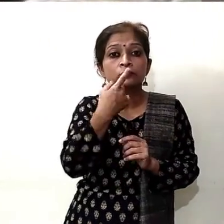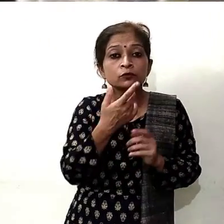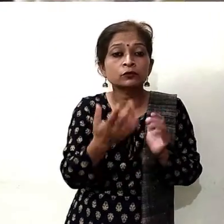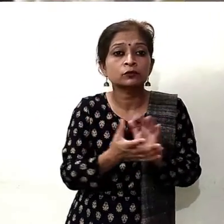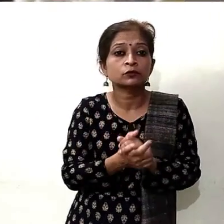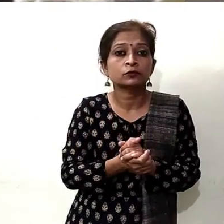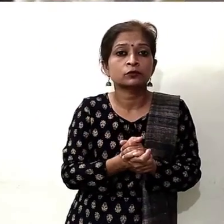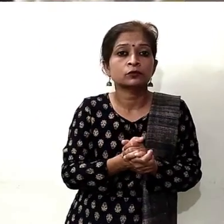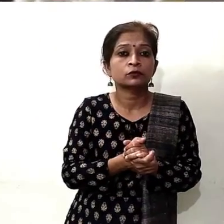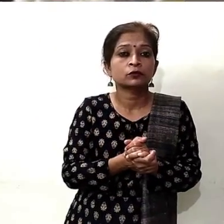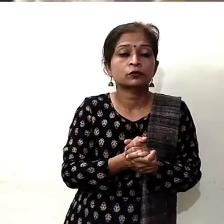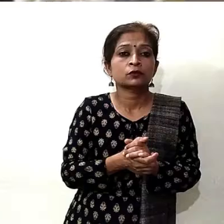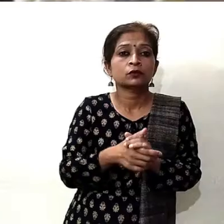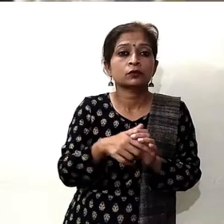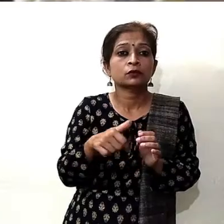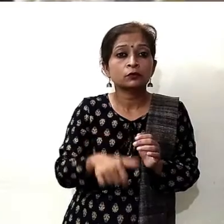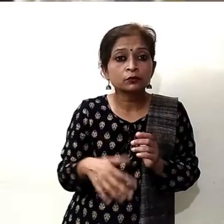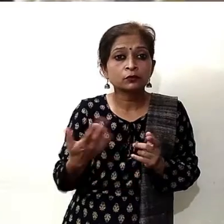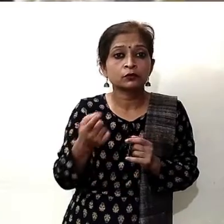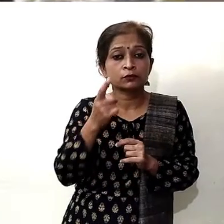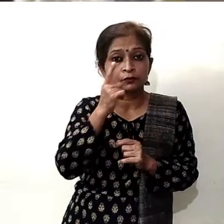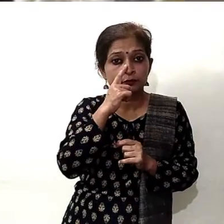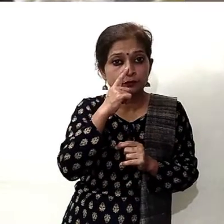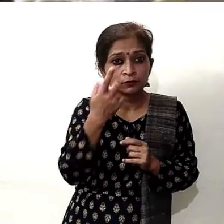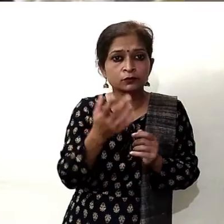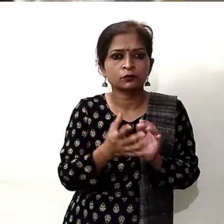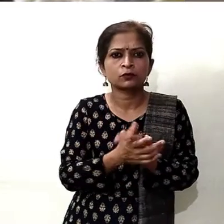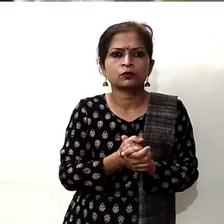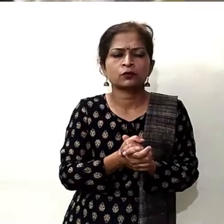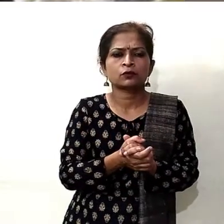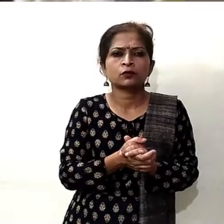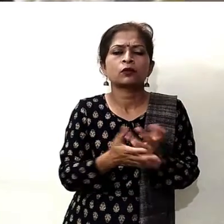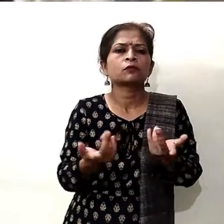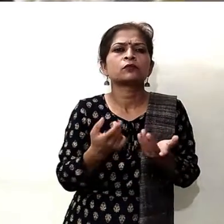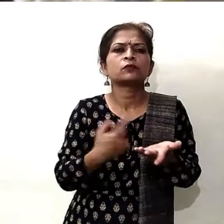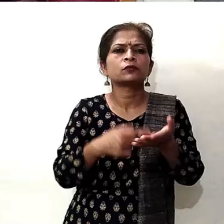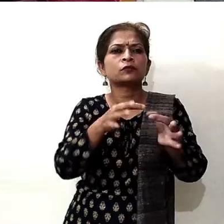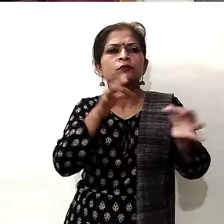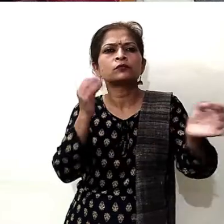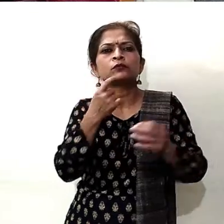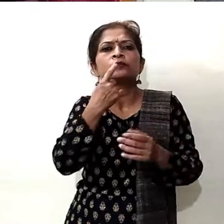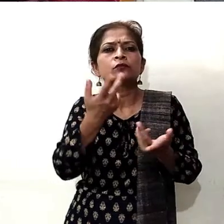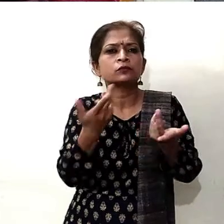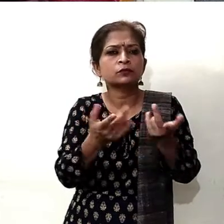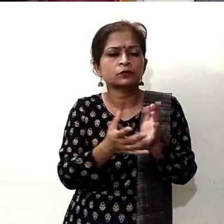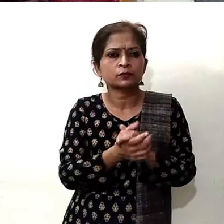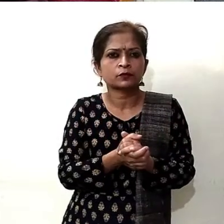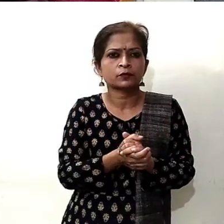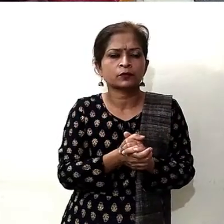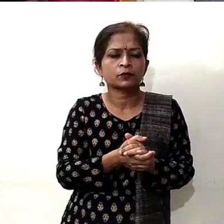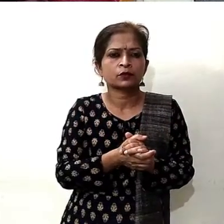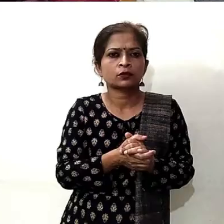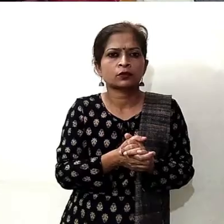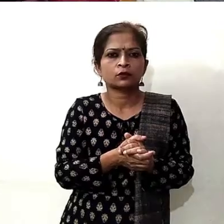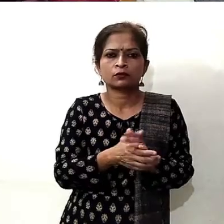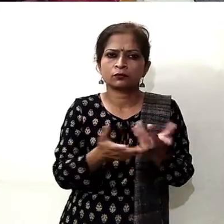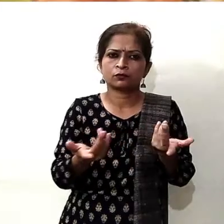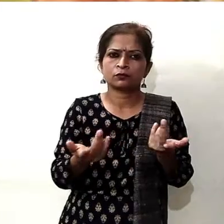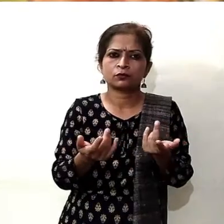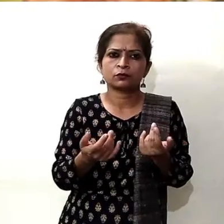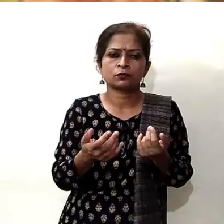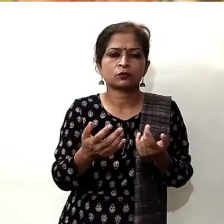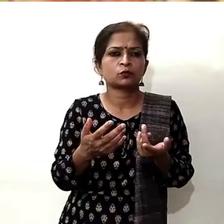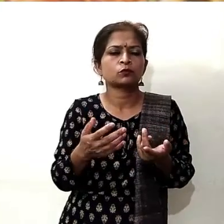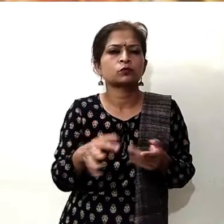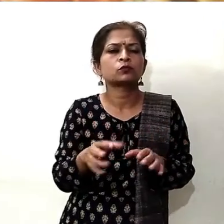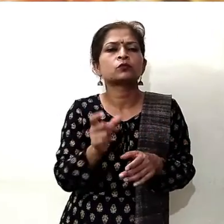सुत नारी, हाँ ऐसे ही कुछ बोल रामचंद्र बोलते हैं ना, जब जहाँ की वो हुआ ना जिसमें कि